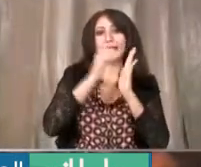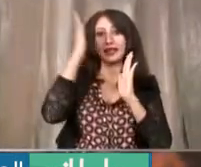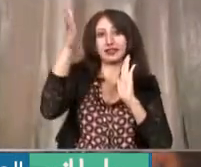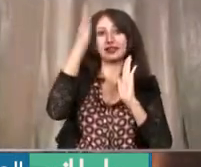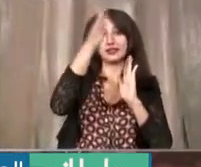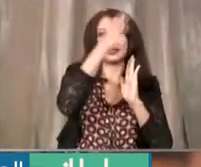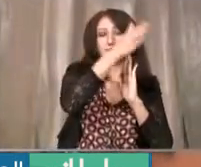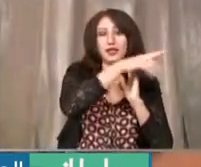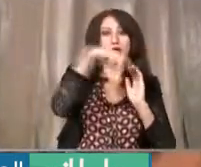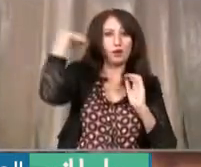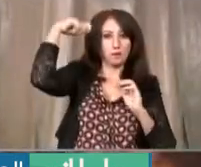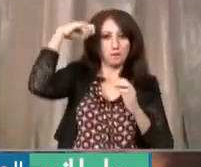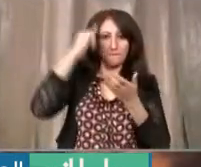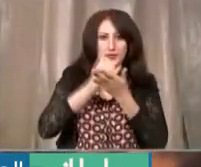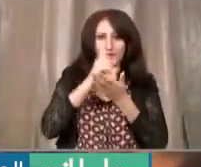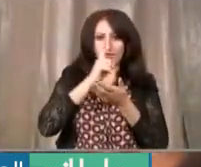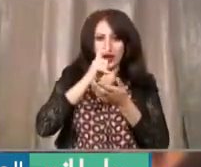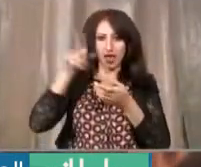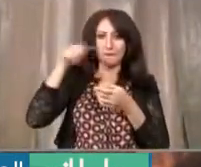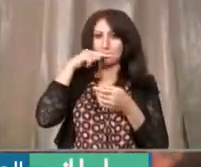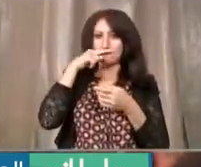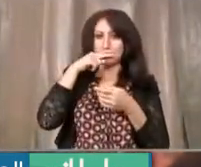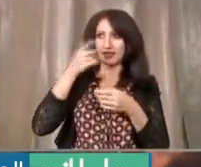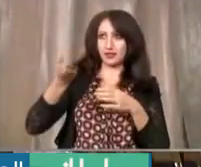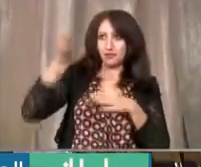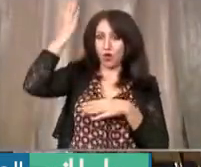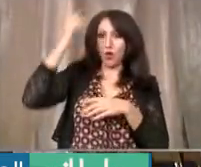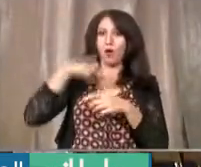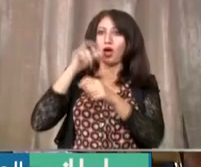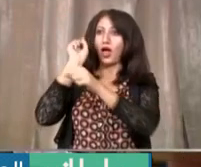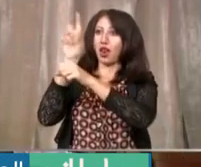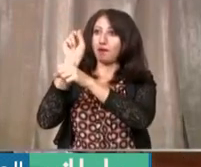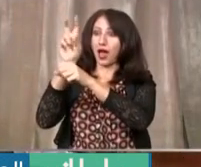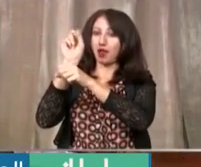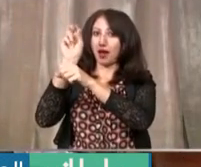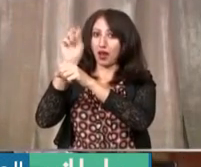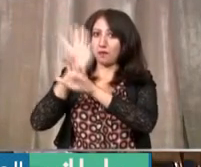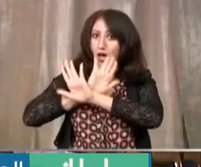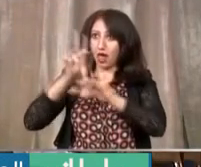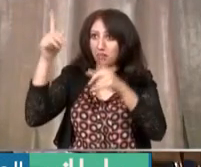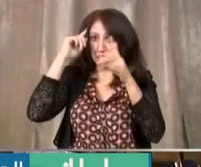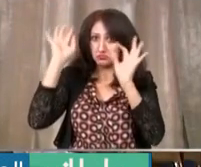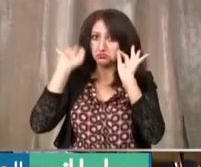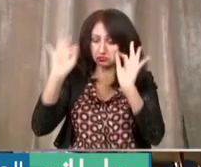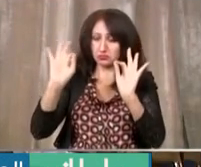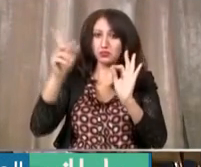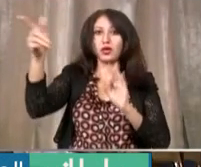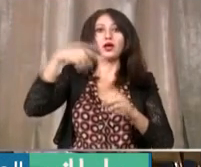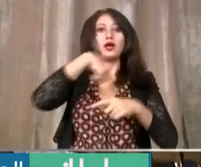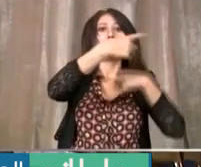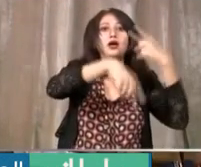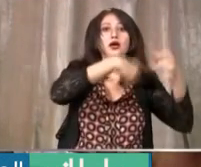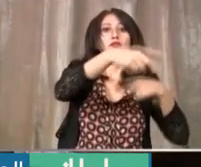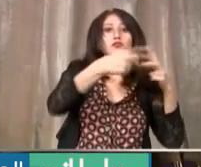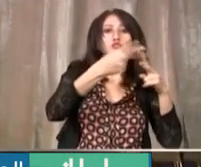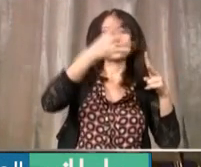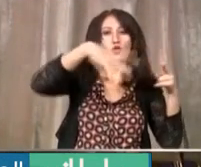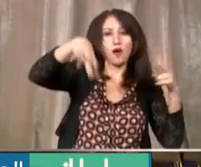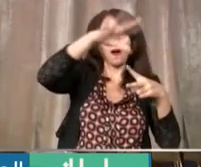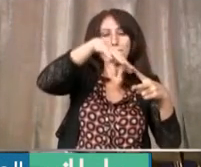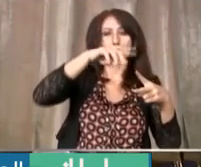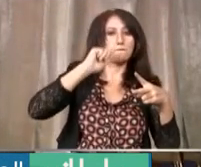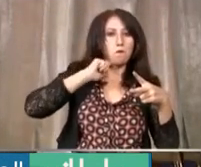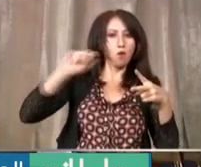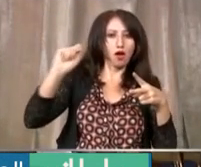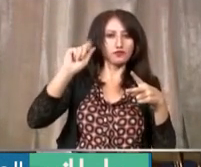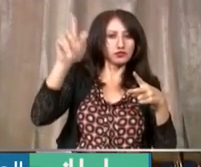طريق الرائدات وبنعمل دلوقتي تدريب مدرب عشان ندرب الرائدات على دور المواطن في مباشره حقوق السياسيه